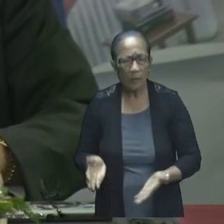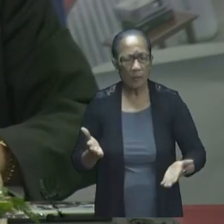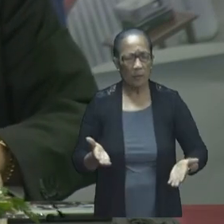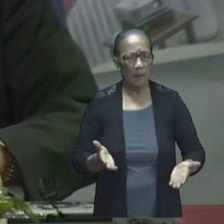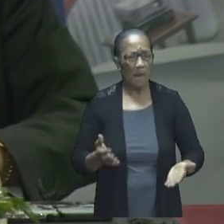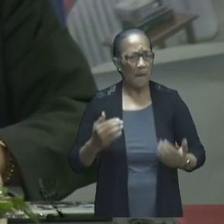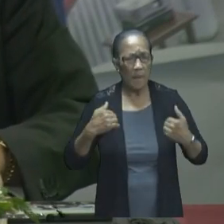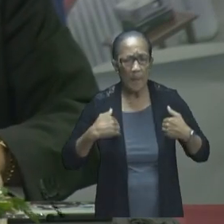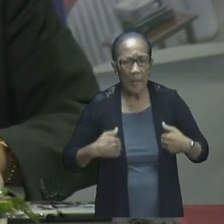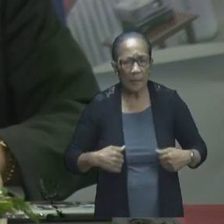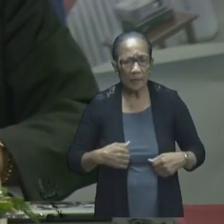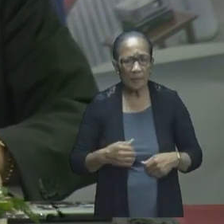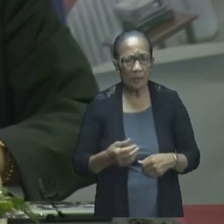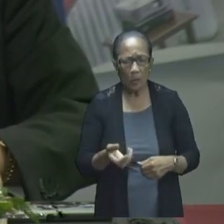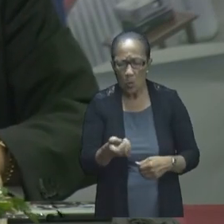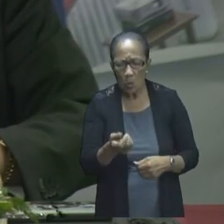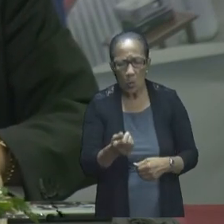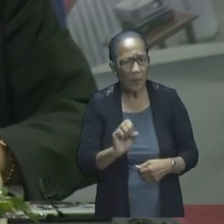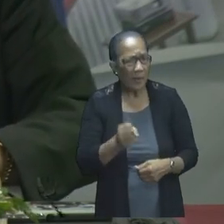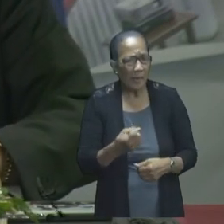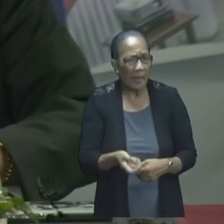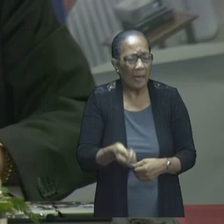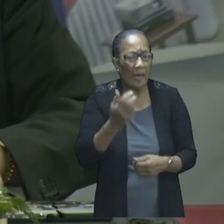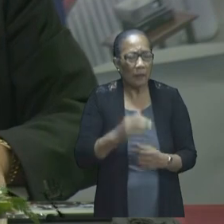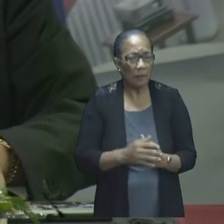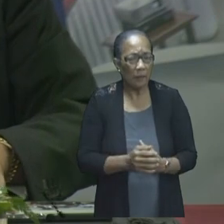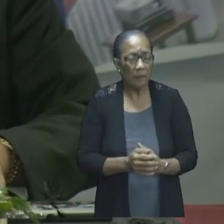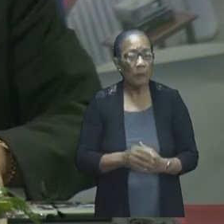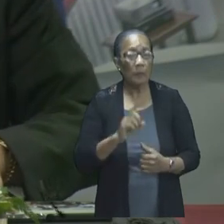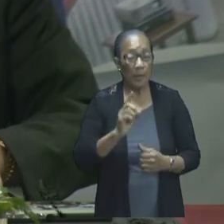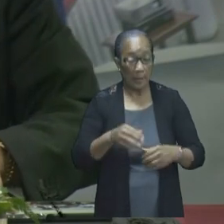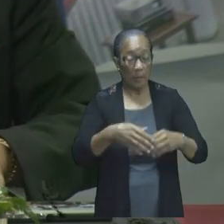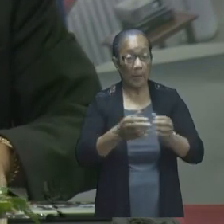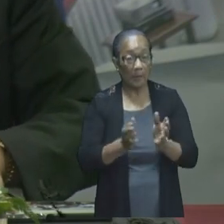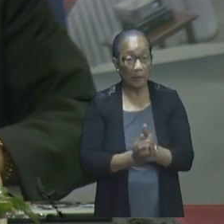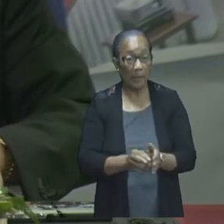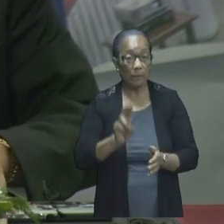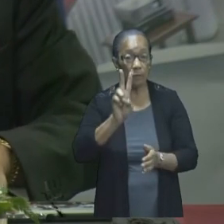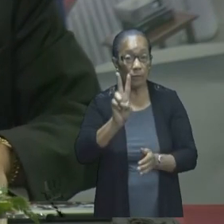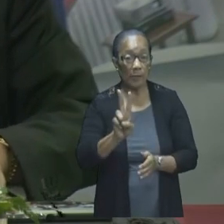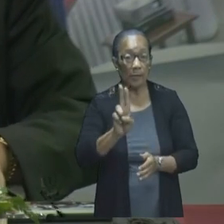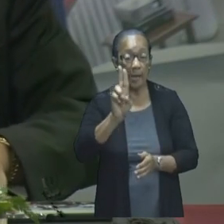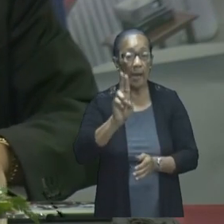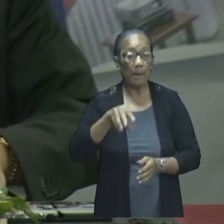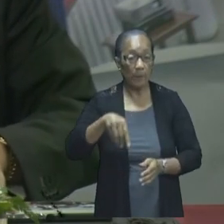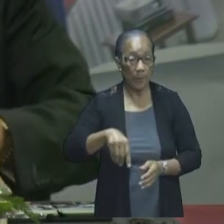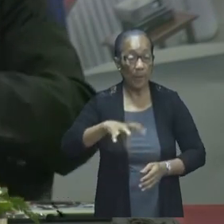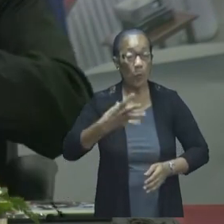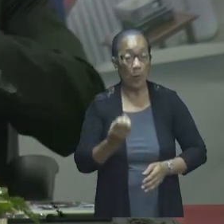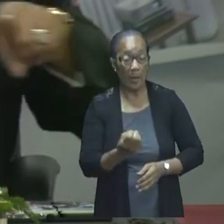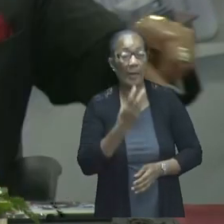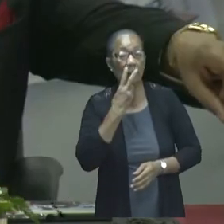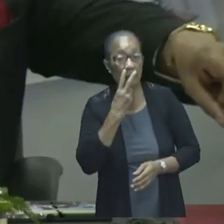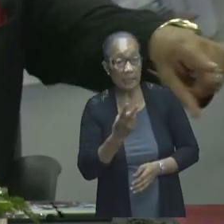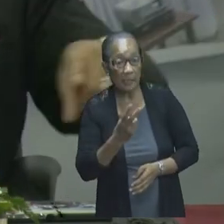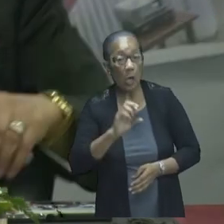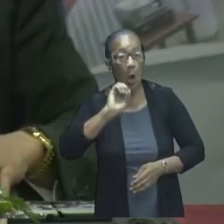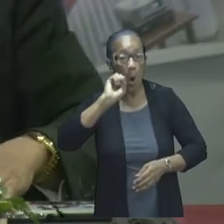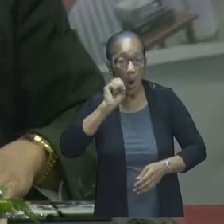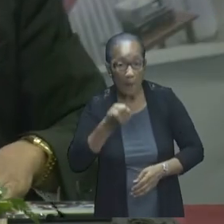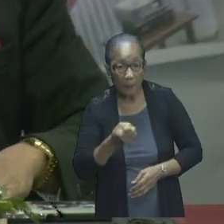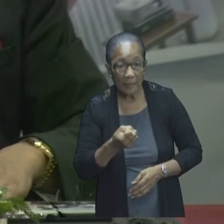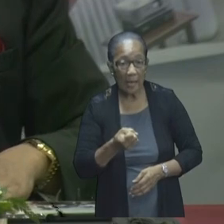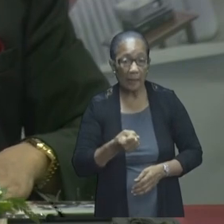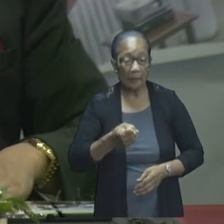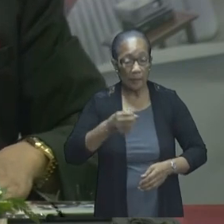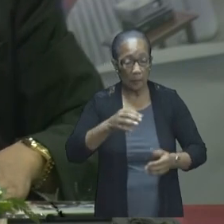maar die partij waar ik ga steeds whp wel laten zien dat als je die producten direct van hiermee en direct hier met die consument